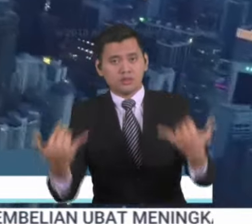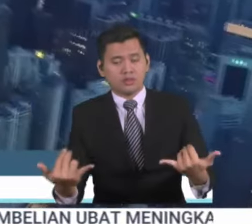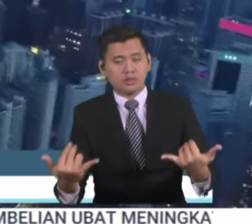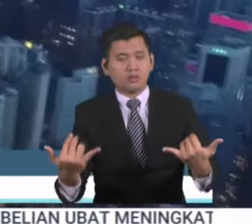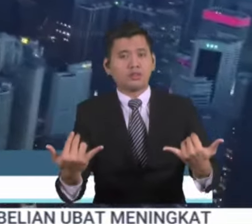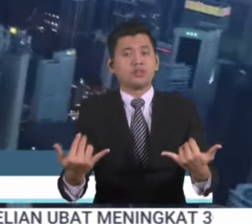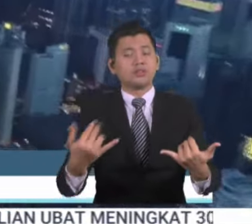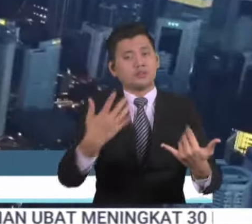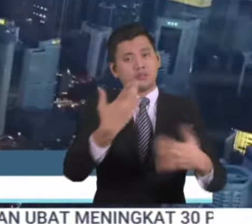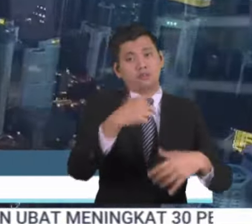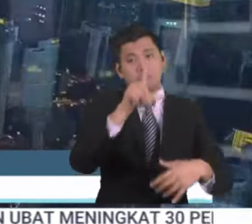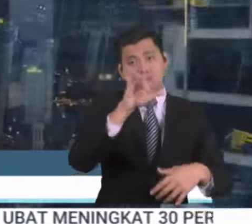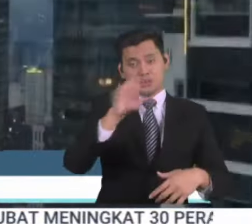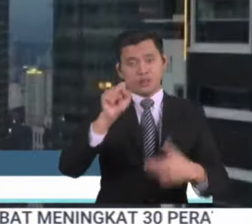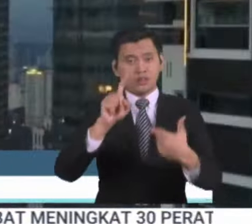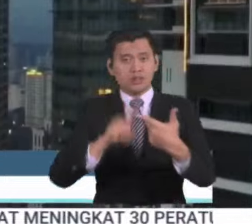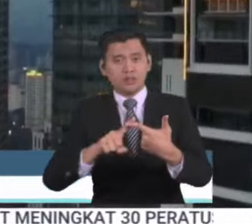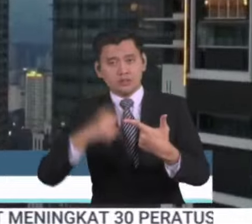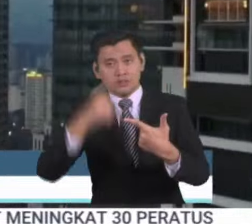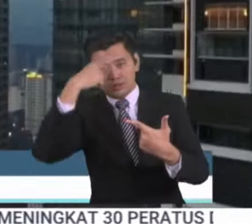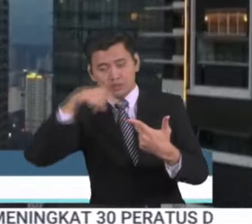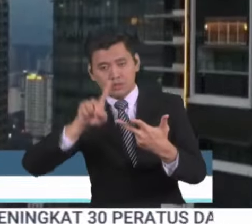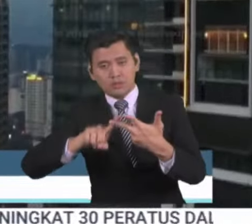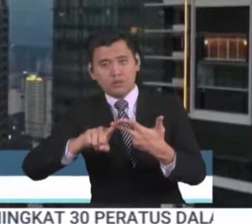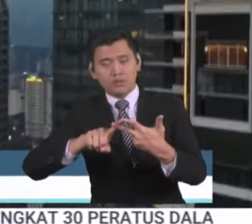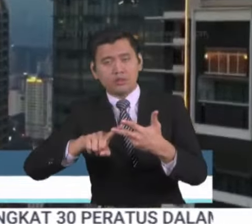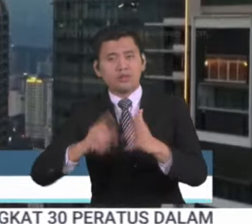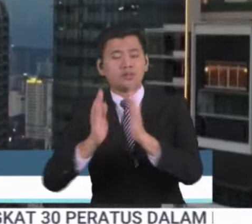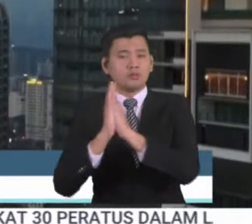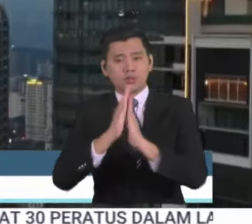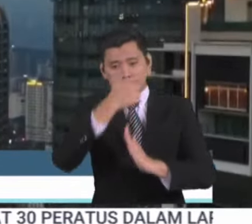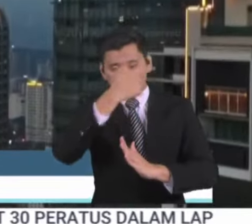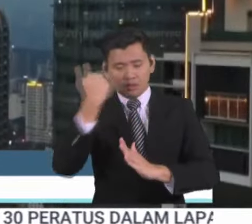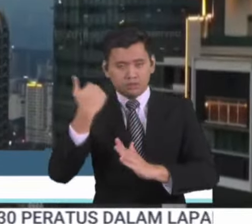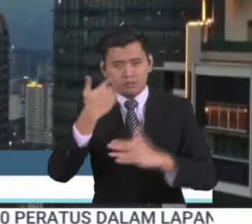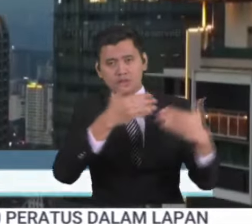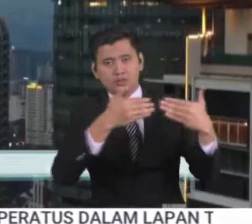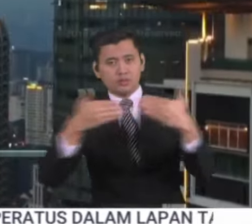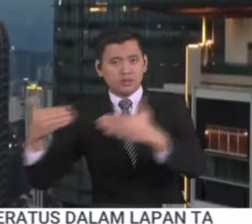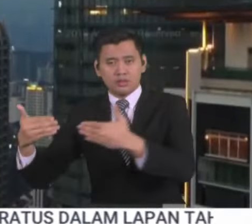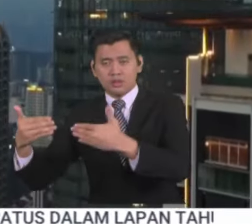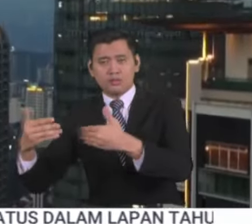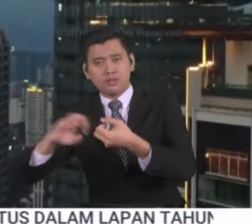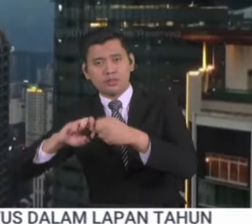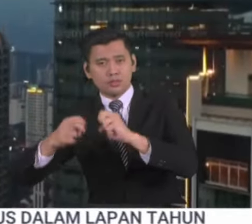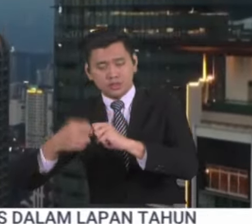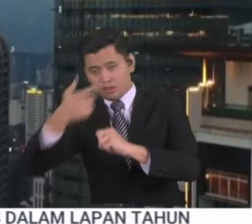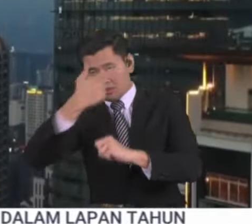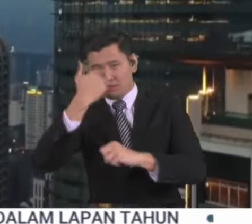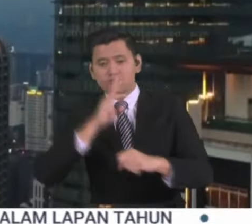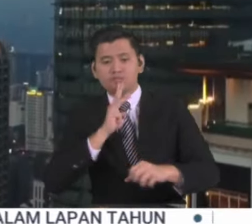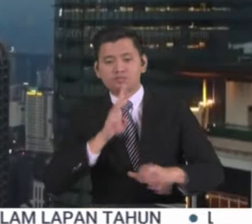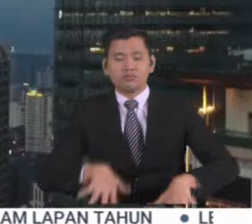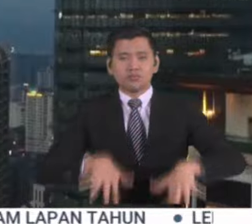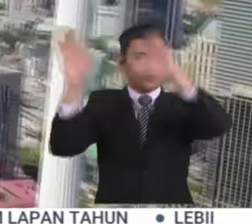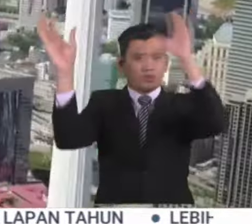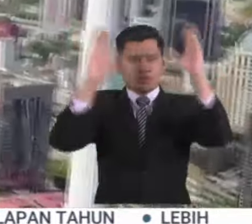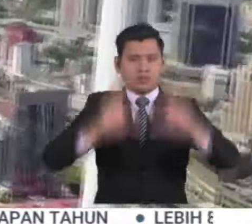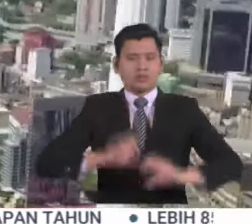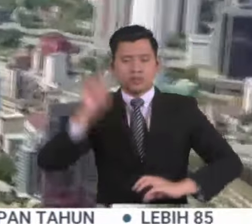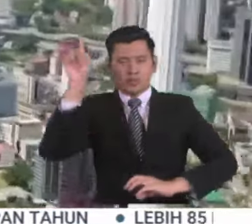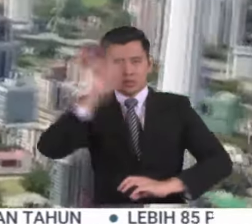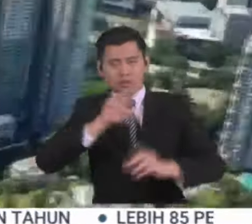di Laos, Kemboja, Thailand dan Vietnam kini kian terancam akibat kemarau serta banjir. Cuaca ekstrim turut memberi kesan